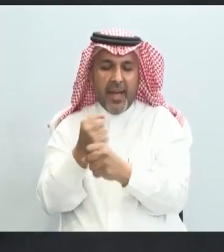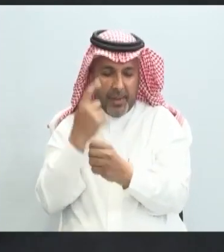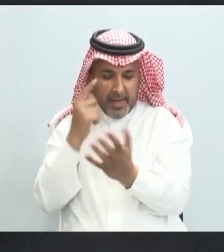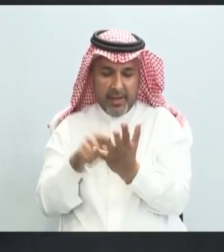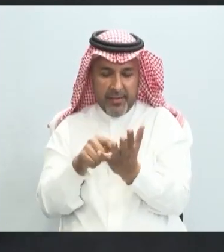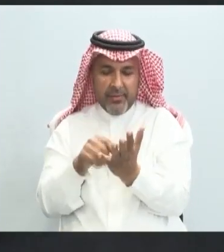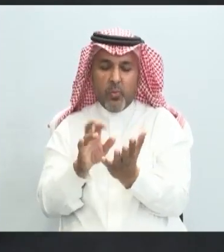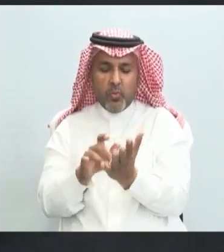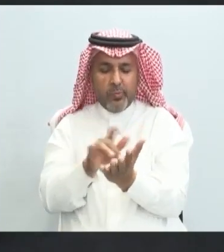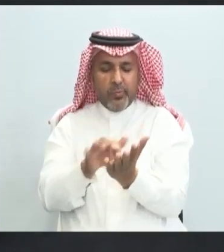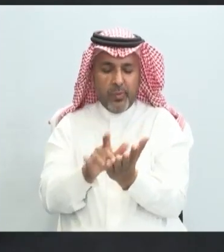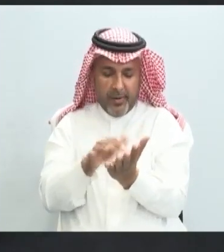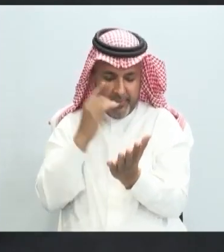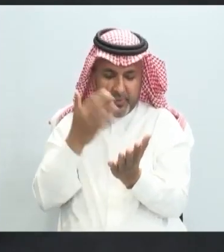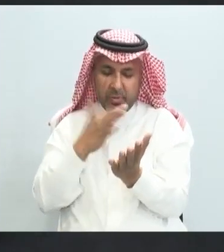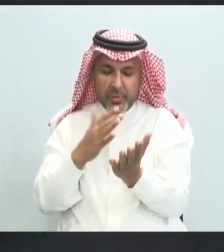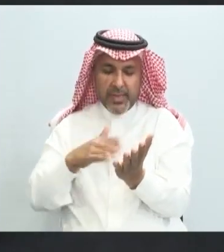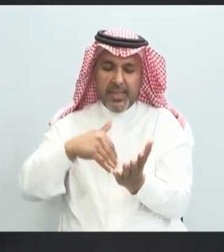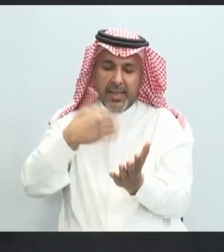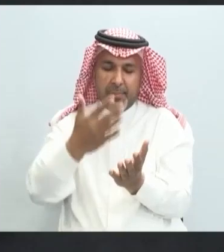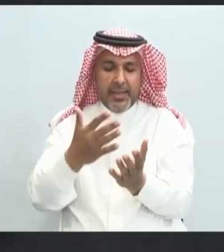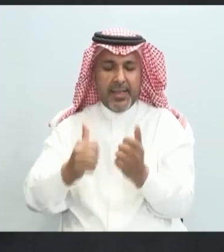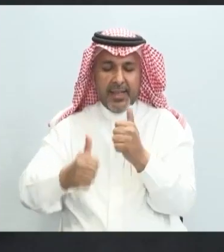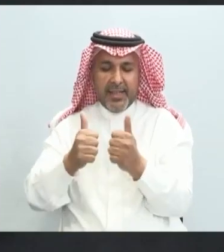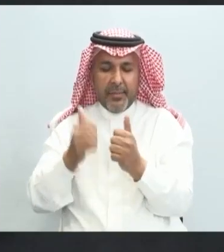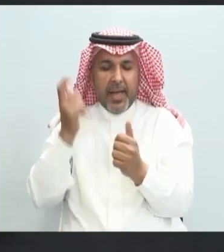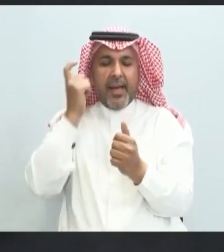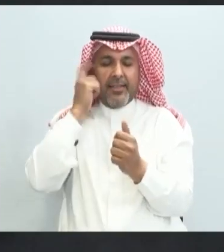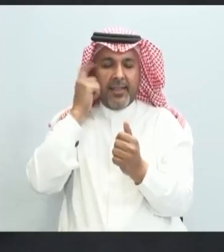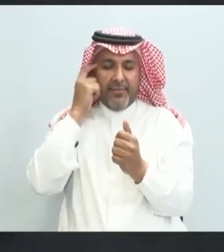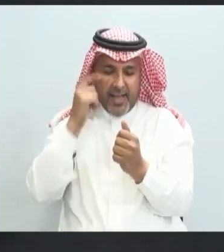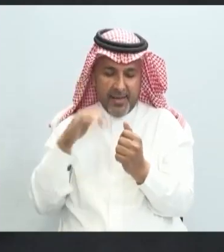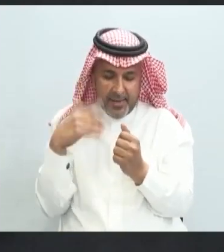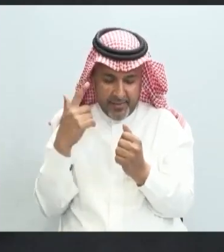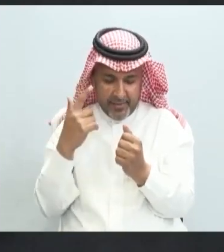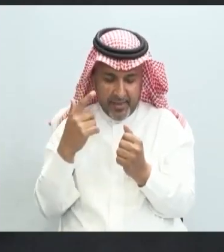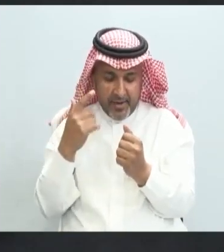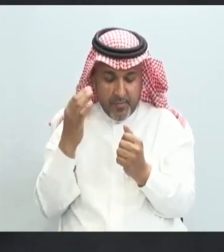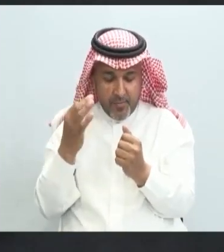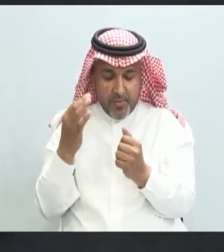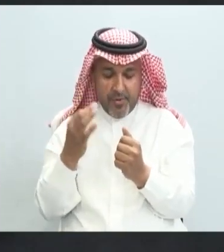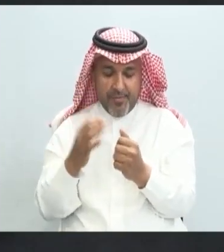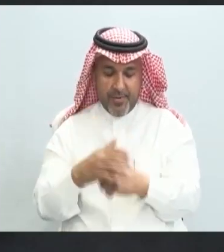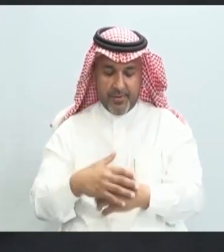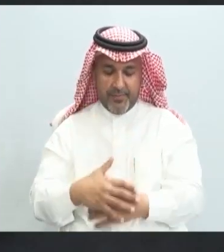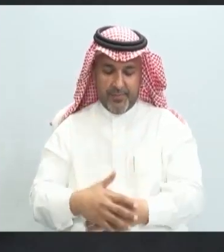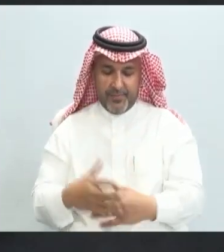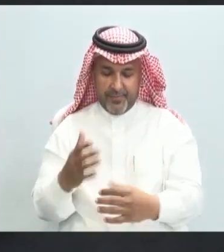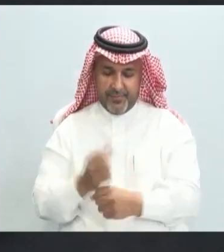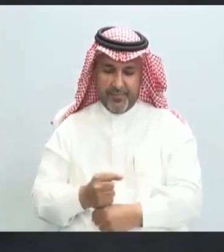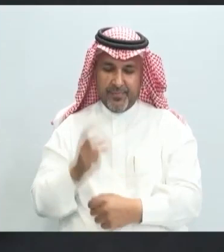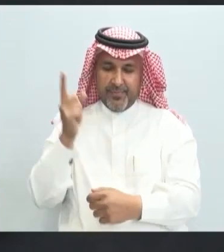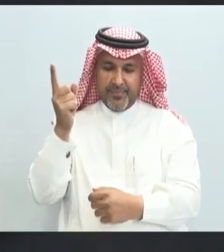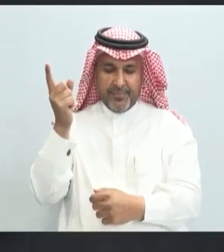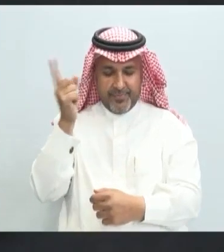الحاسبه وهي مهاره مهمه جدا حتى اصل الى حل المثلثات هذه اتمنى ان يكون وفقت في طرح هذا الدرس نلقاكم على خير